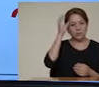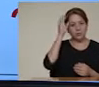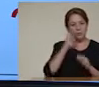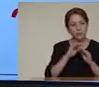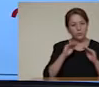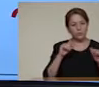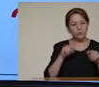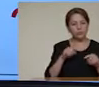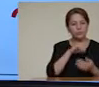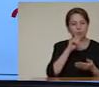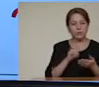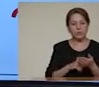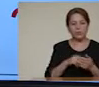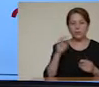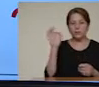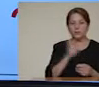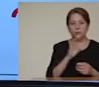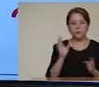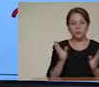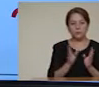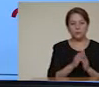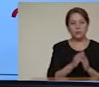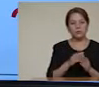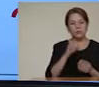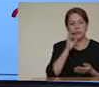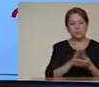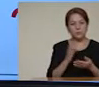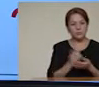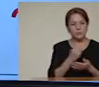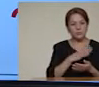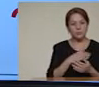o'quvchilar ushbu savolga tezkorlik bilan javob bera olishadi.